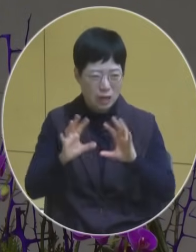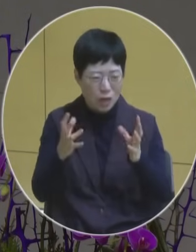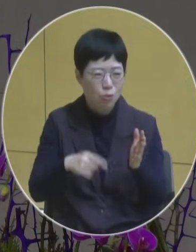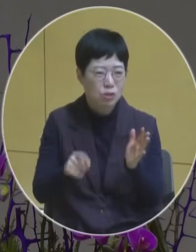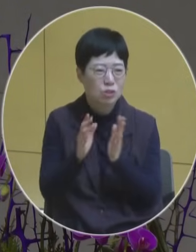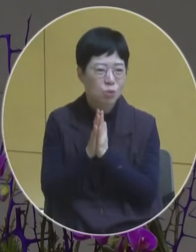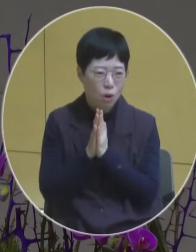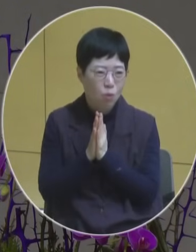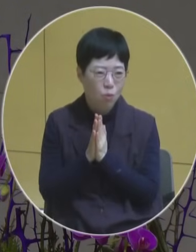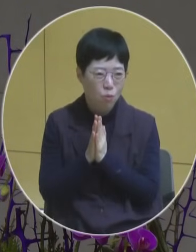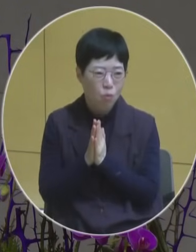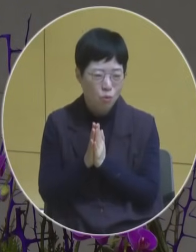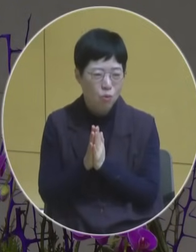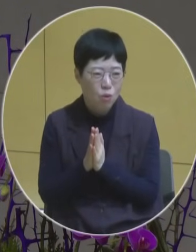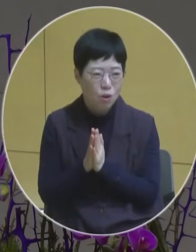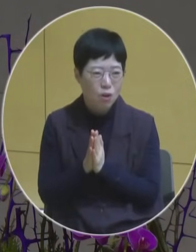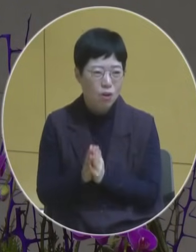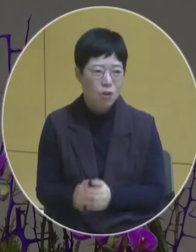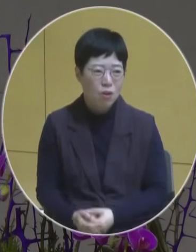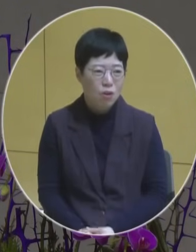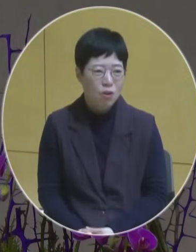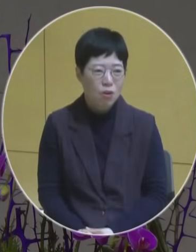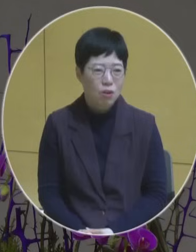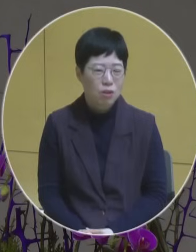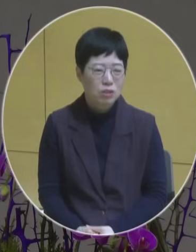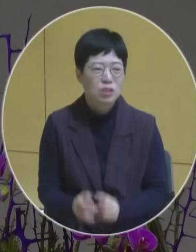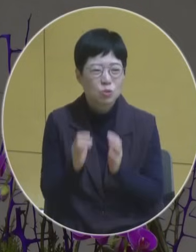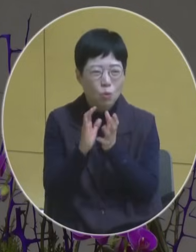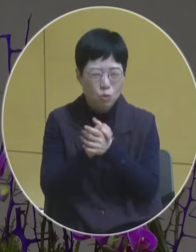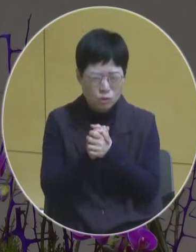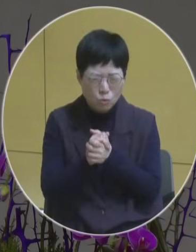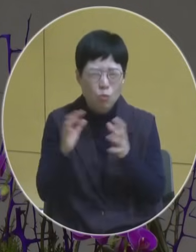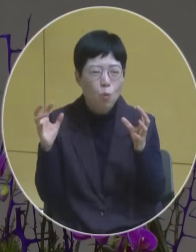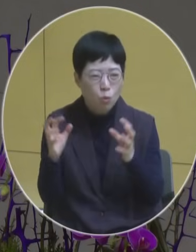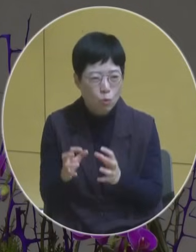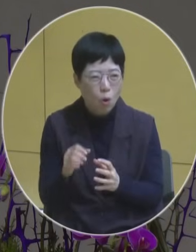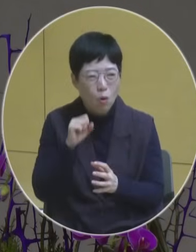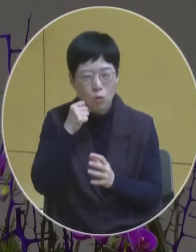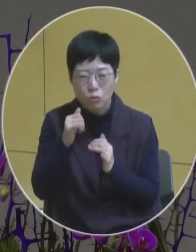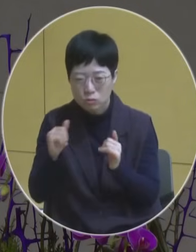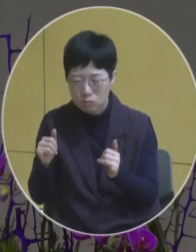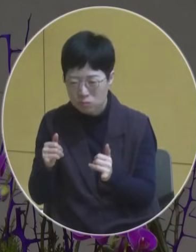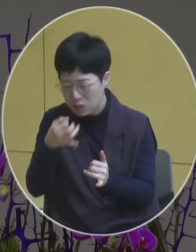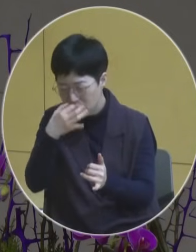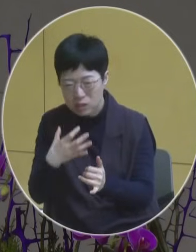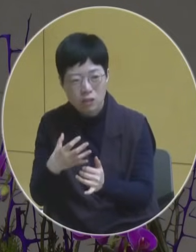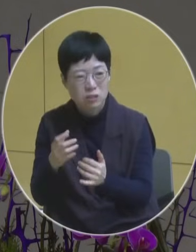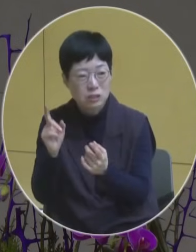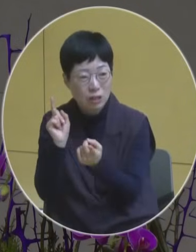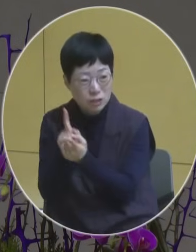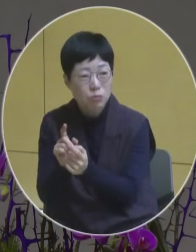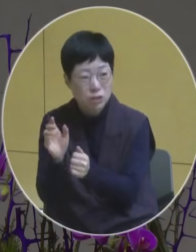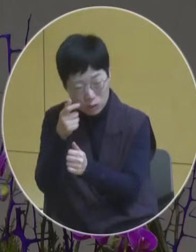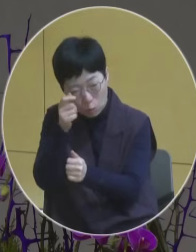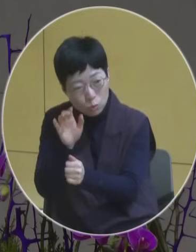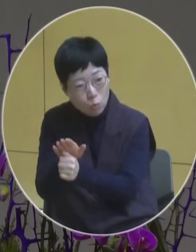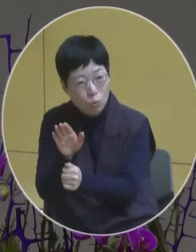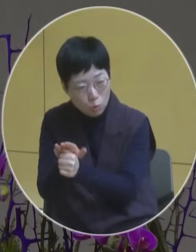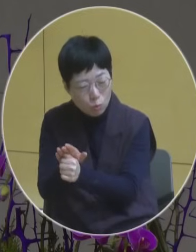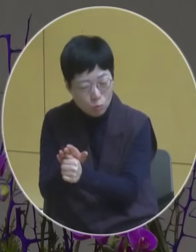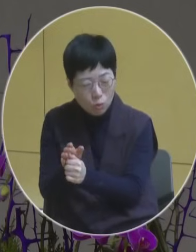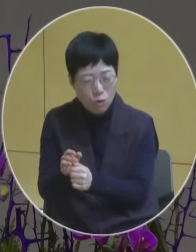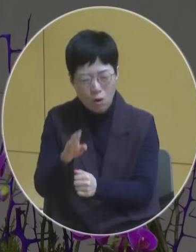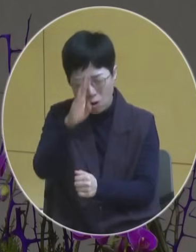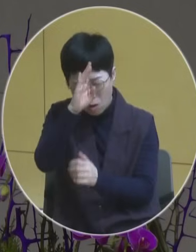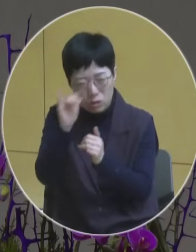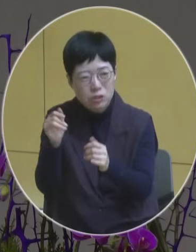위해서 기도하고 우리 그렇게 함께 기도를 모았으면 좋겠어요. 또 어려운 분들 참 많잖아요. 우리 위해서 중보 기도하고 지금도 병